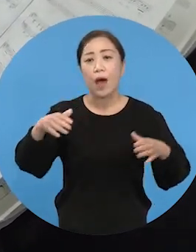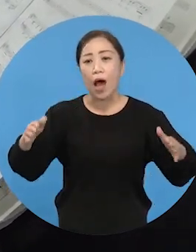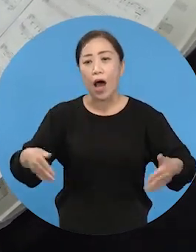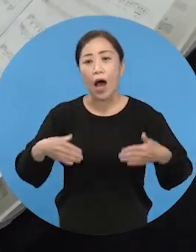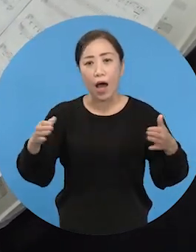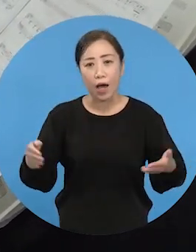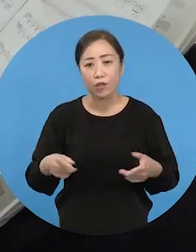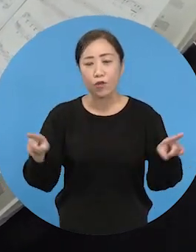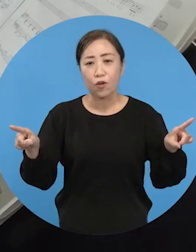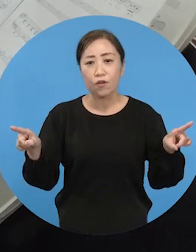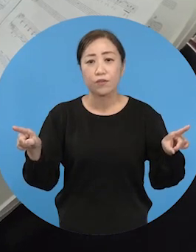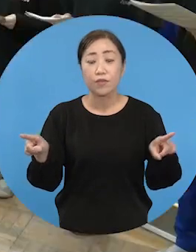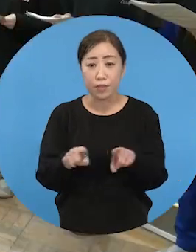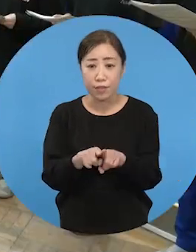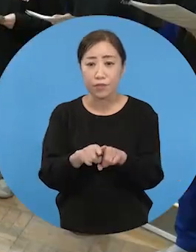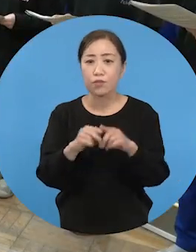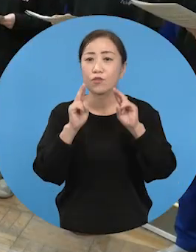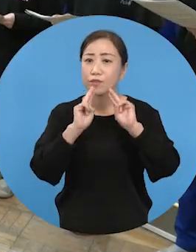みんなで歌います。